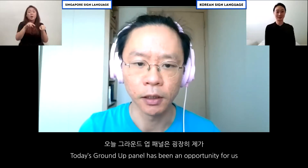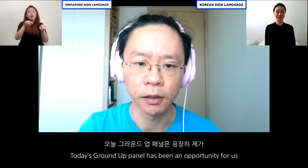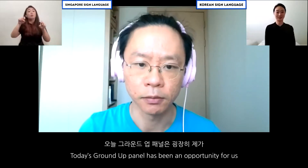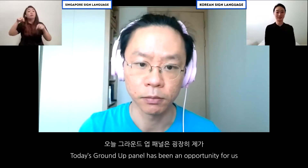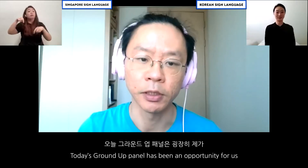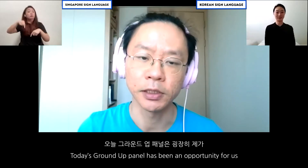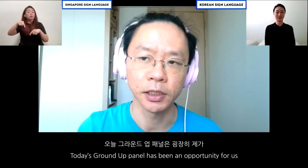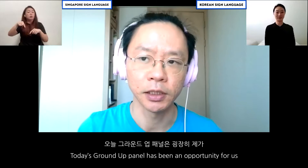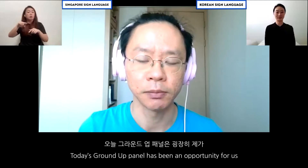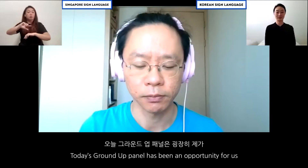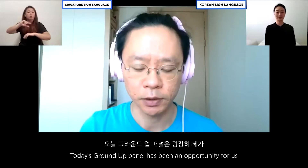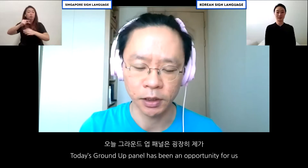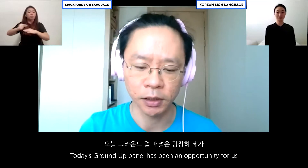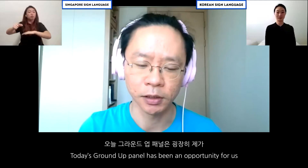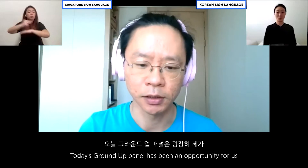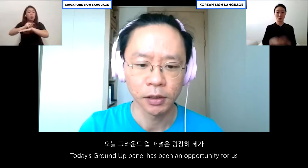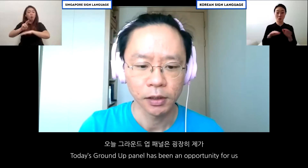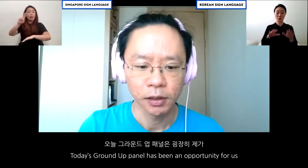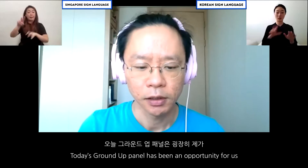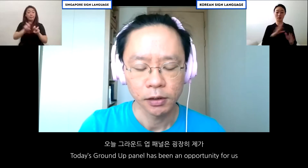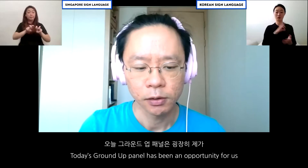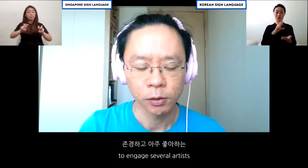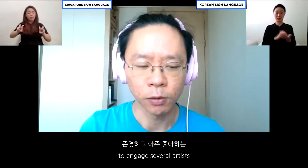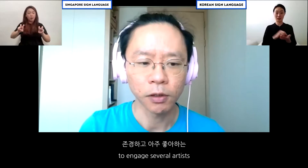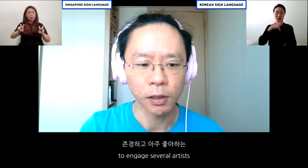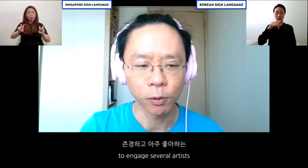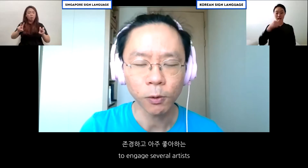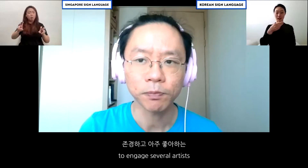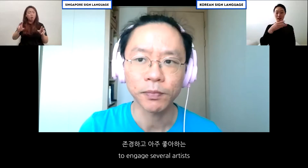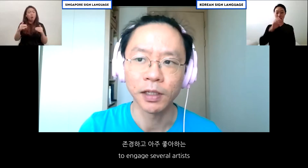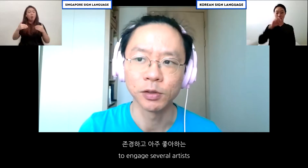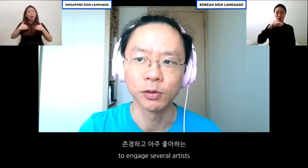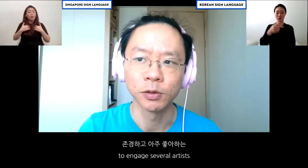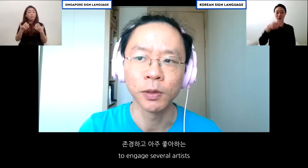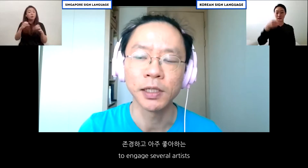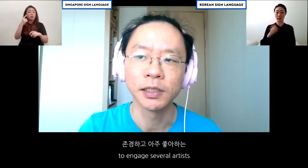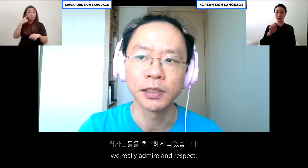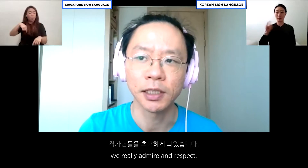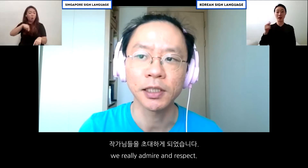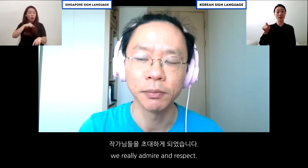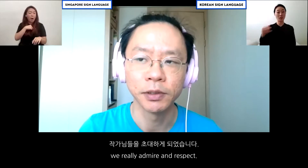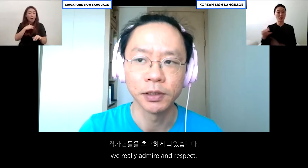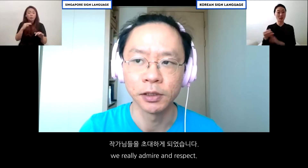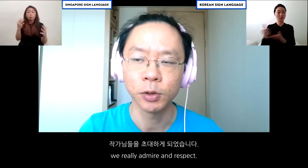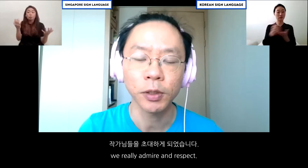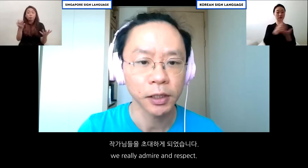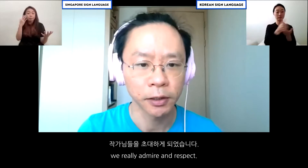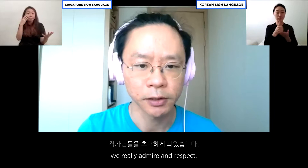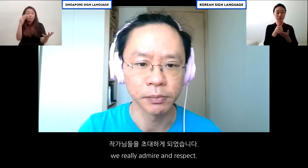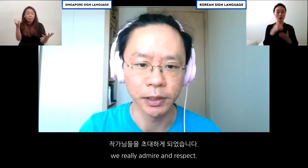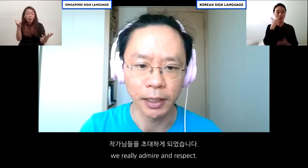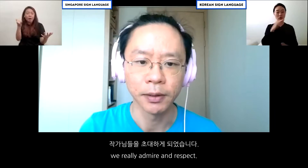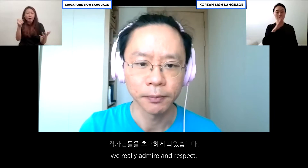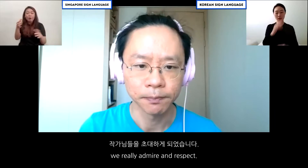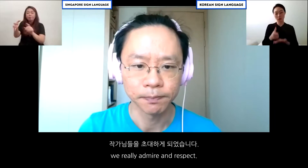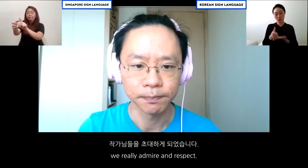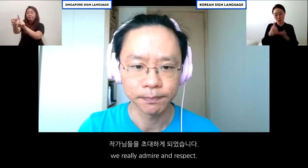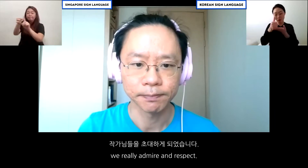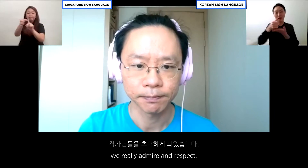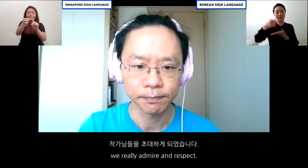패널은 굉장히 제가 존경하고 아주 좋아하는 작가님들을 초대하게 되었습니다.